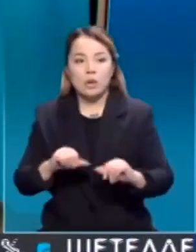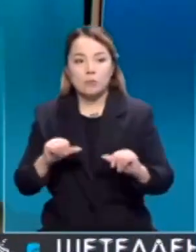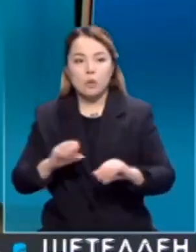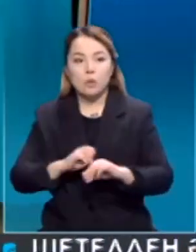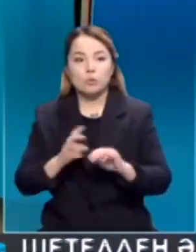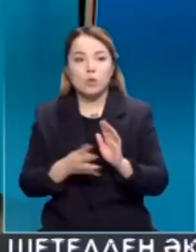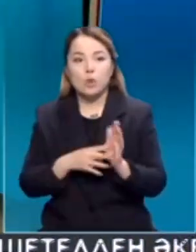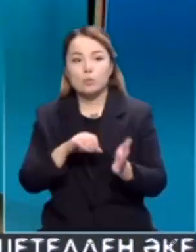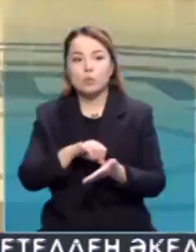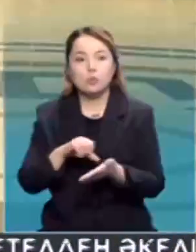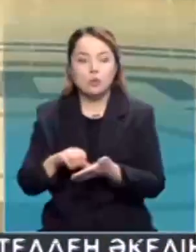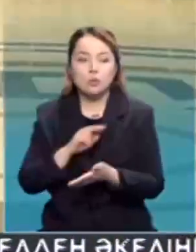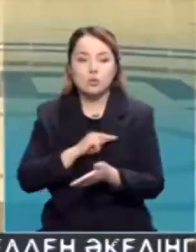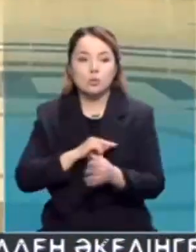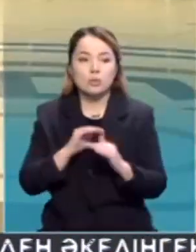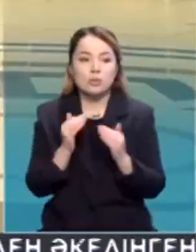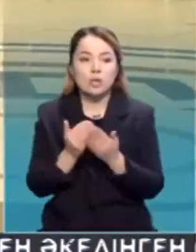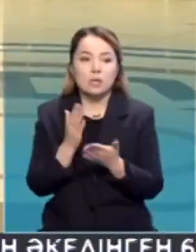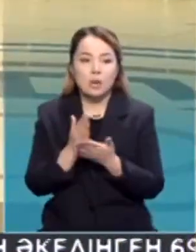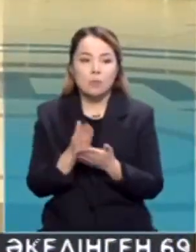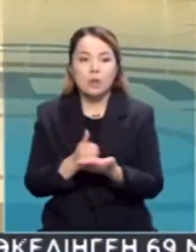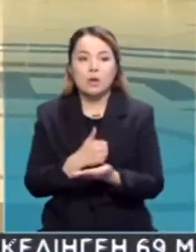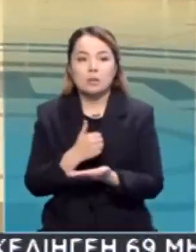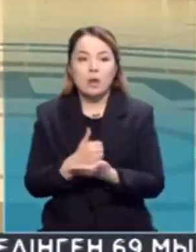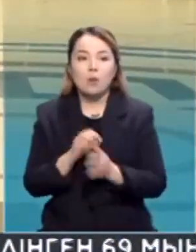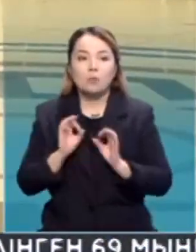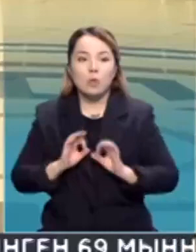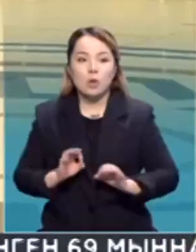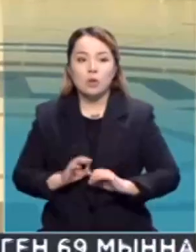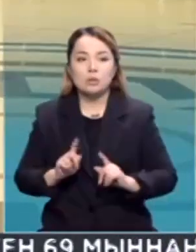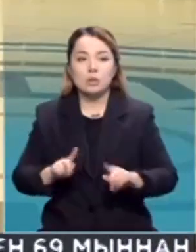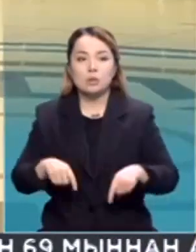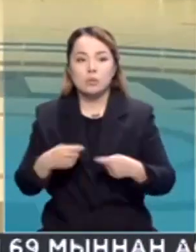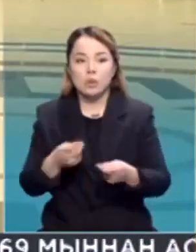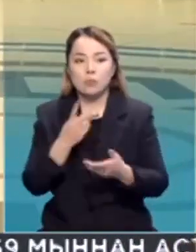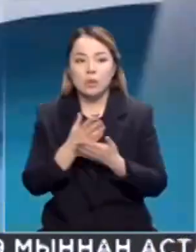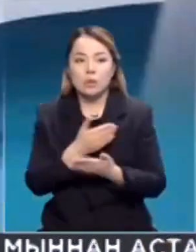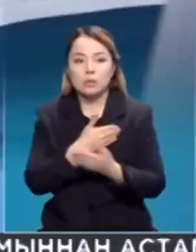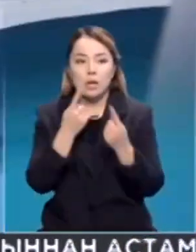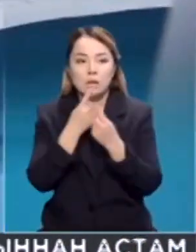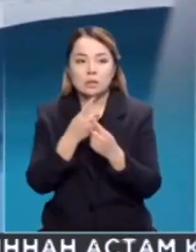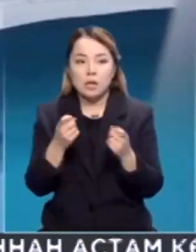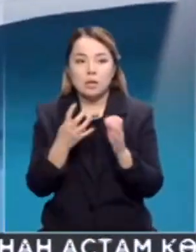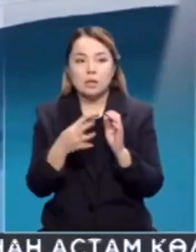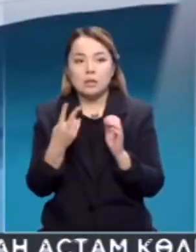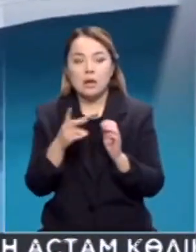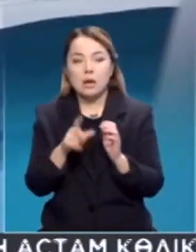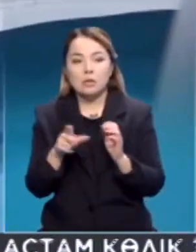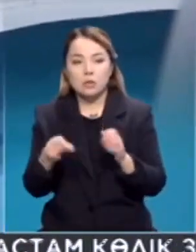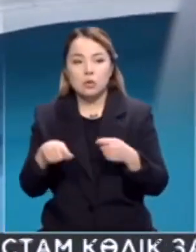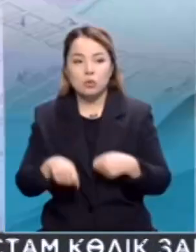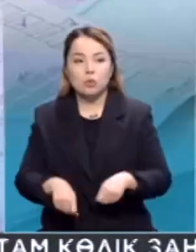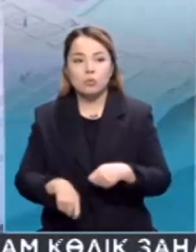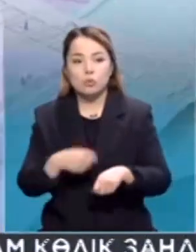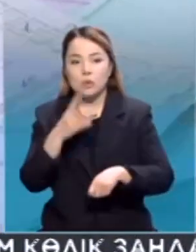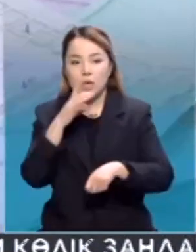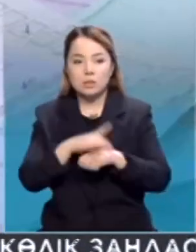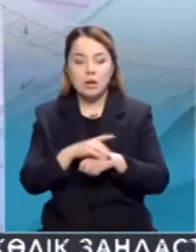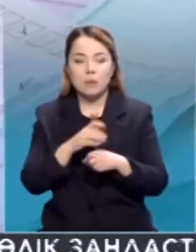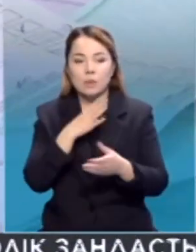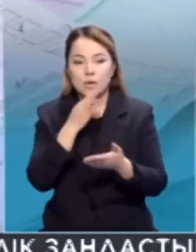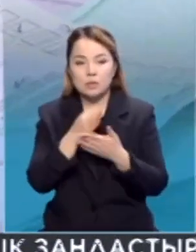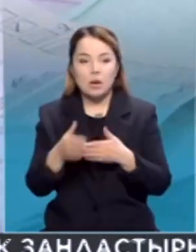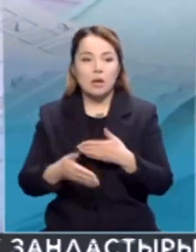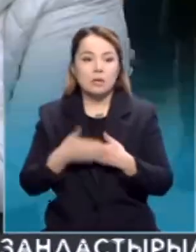19 мүшесі жұмыстан шеттетілген. Ал бас прокуратура ұсынған ақпаратқа сай, сайлау кезінде 42 адам құқық бұзушылық жасап, әкімшілік